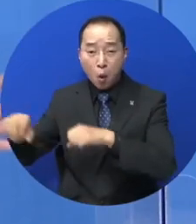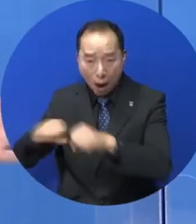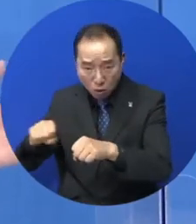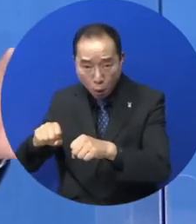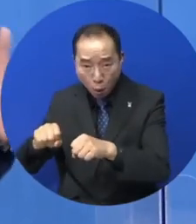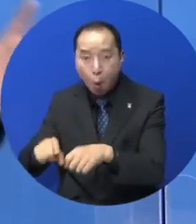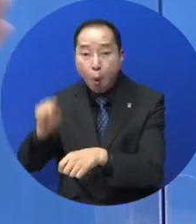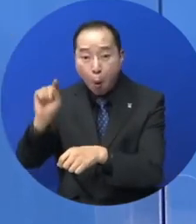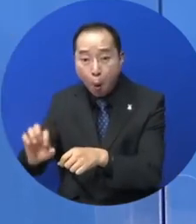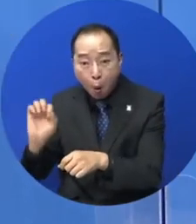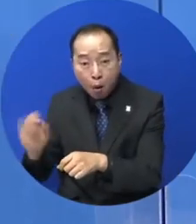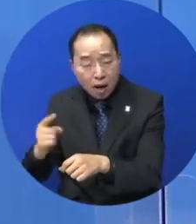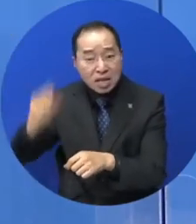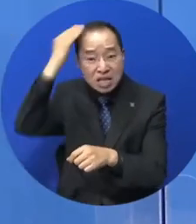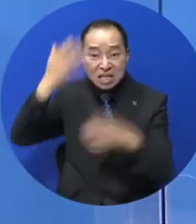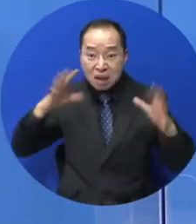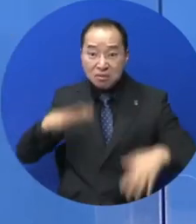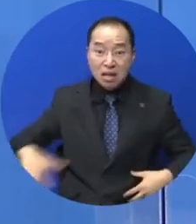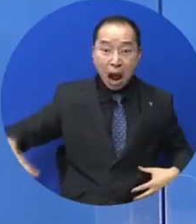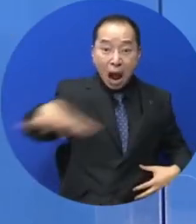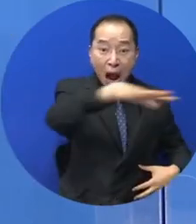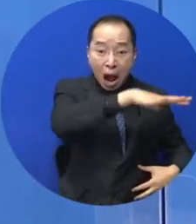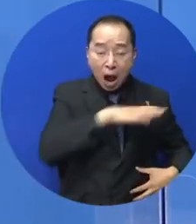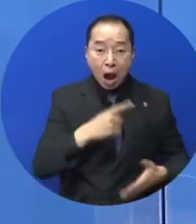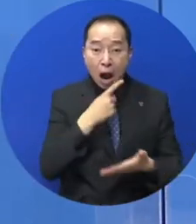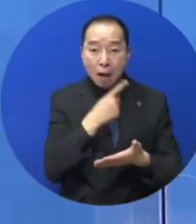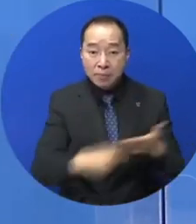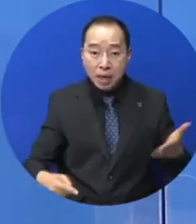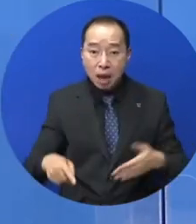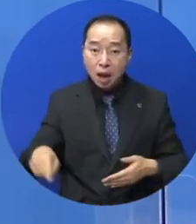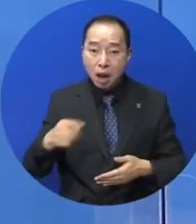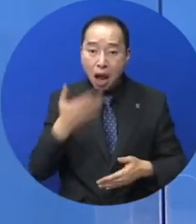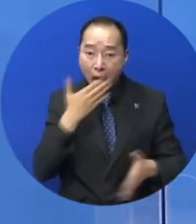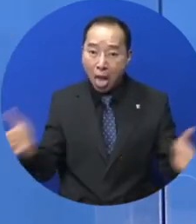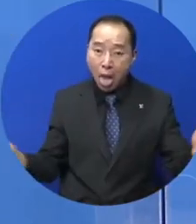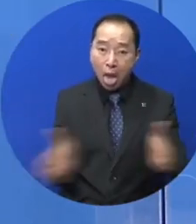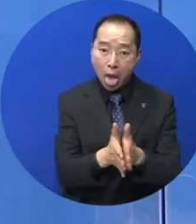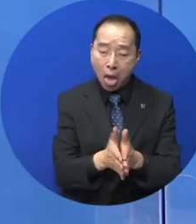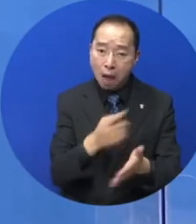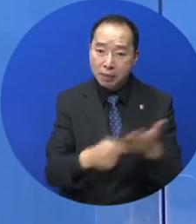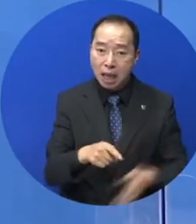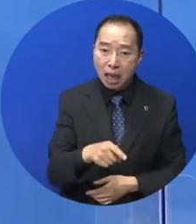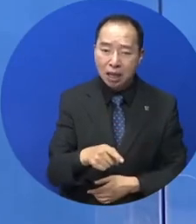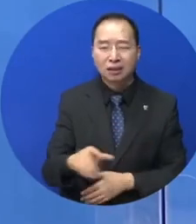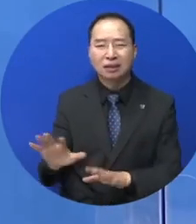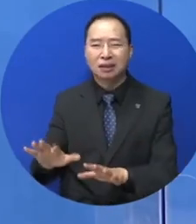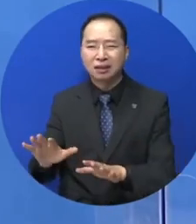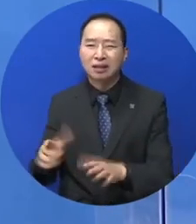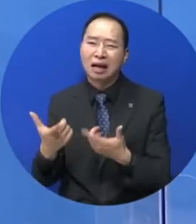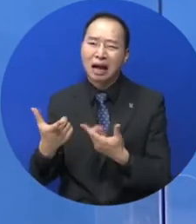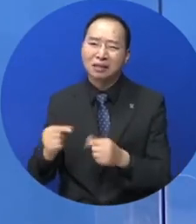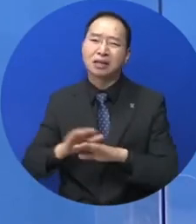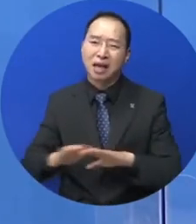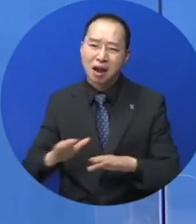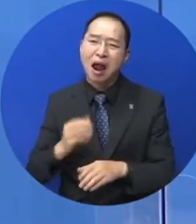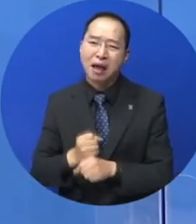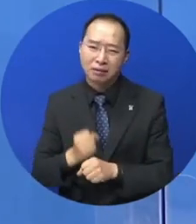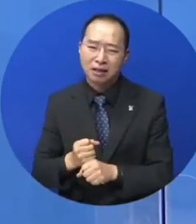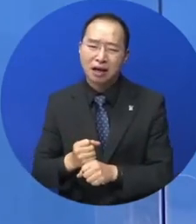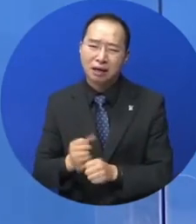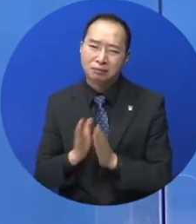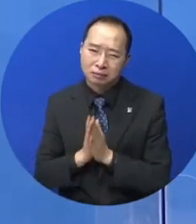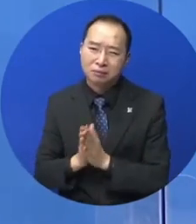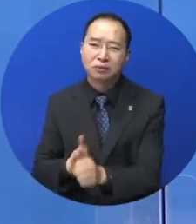우리 대한민국이라는 공동체를 위협할 수도 있는 문제이기 때문에 이것은 같이 우리가 해결해 나가야 된다라고 좀 호소를